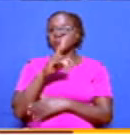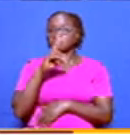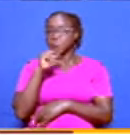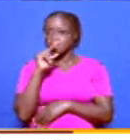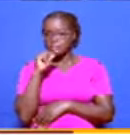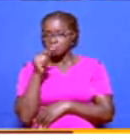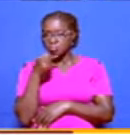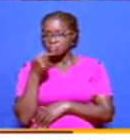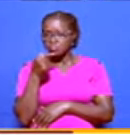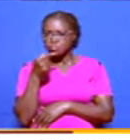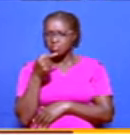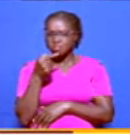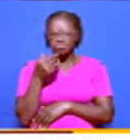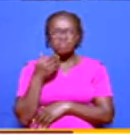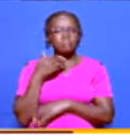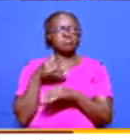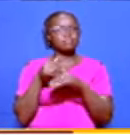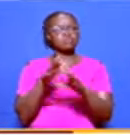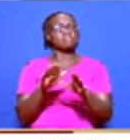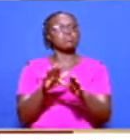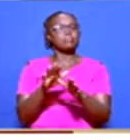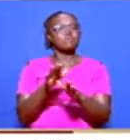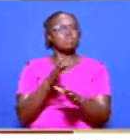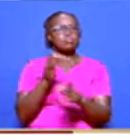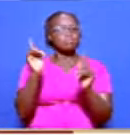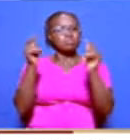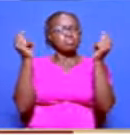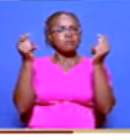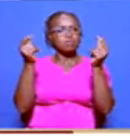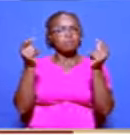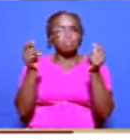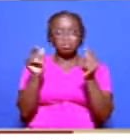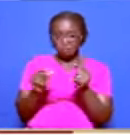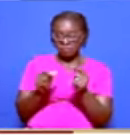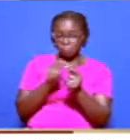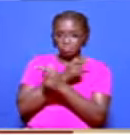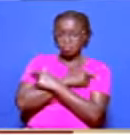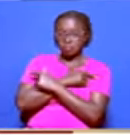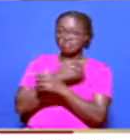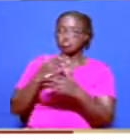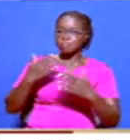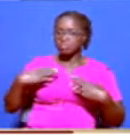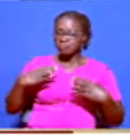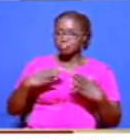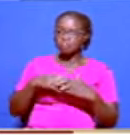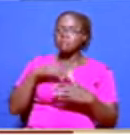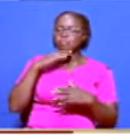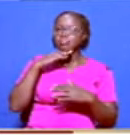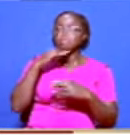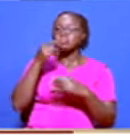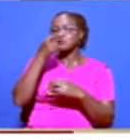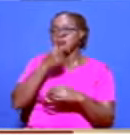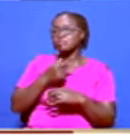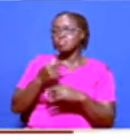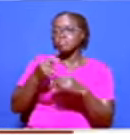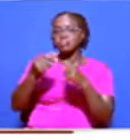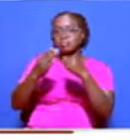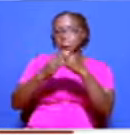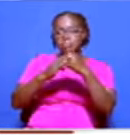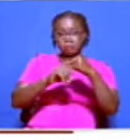alisema, tumempoteza mtu maarufu, mpenda watu. Marehemu aliyefariki akiwa na umri wa miaka